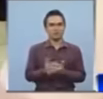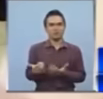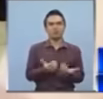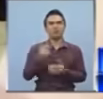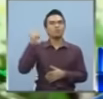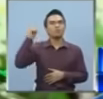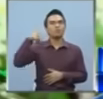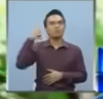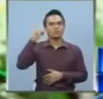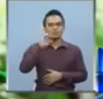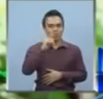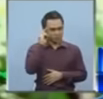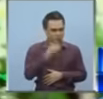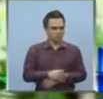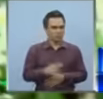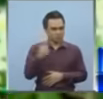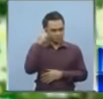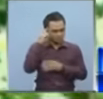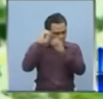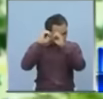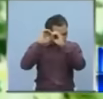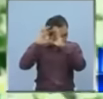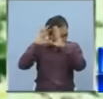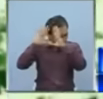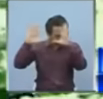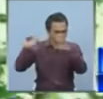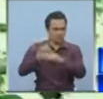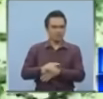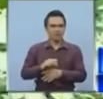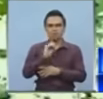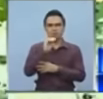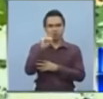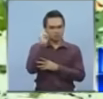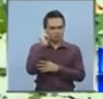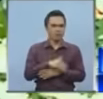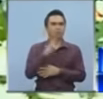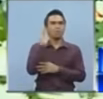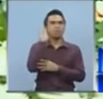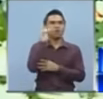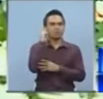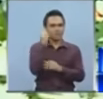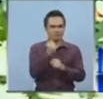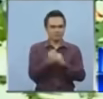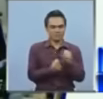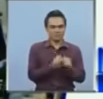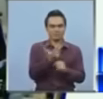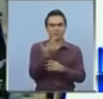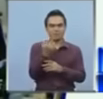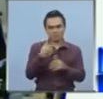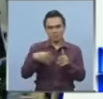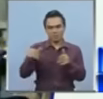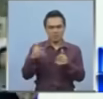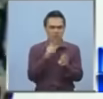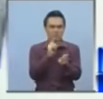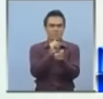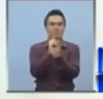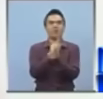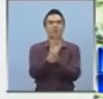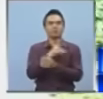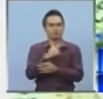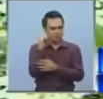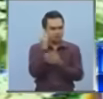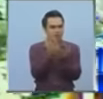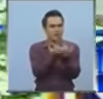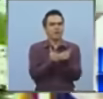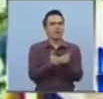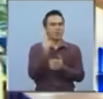ใจถึงความฝันประหลาดนะคะที่ตัวเองนั้นไปฝันเห็นพ่อที่เสียชีวิติไปแล้ว 3ปีกลับมาหาโดยเชื่อว่าพ่ออาจมารับแม่